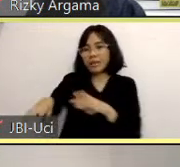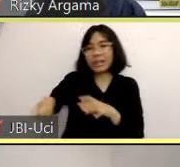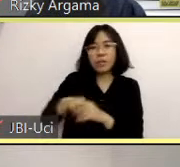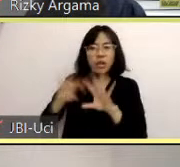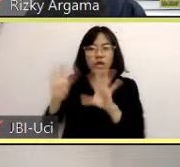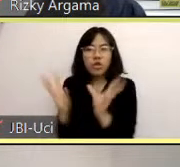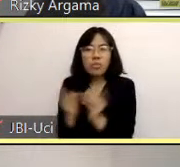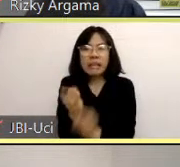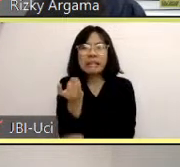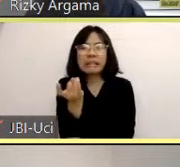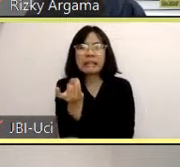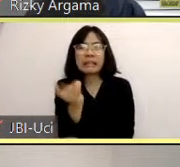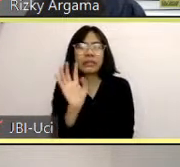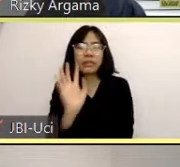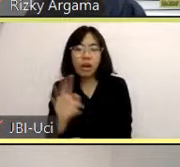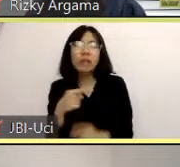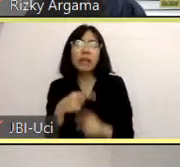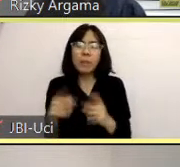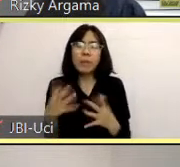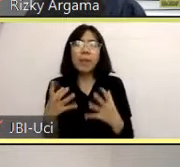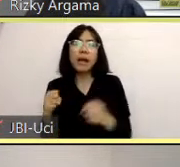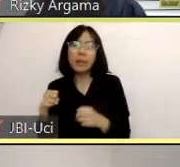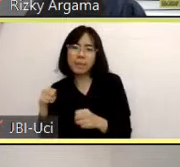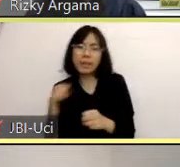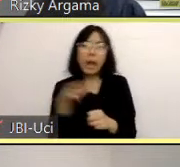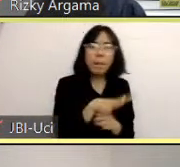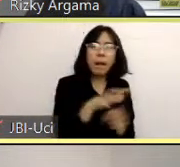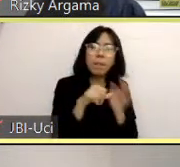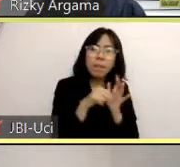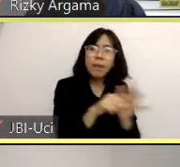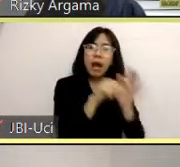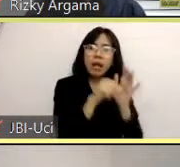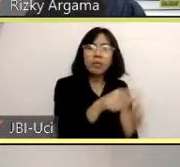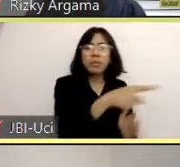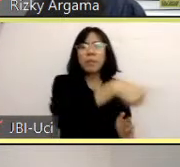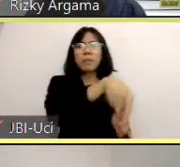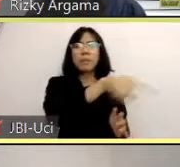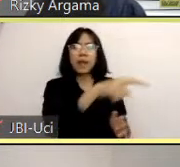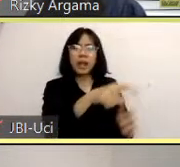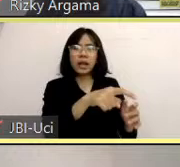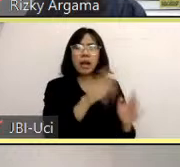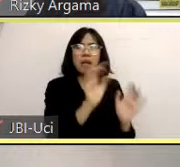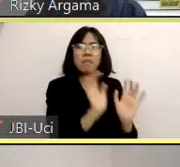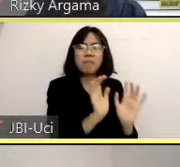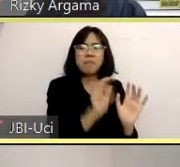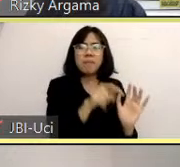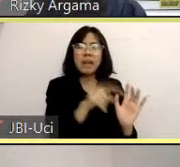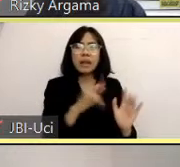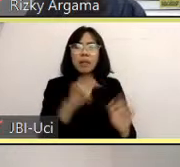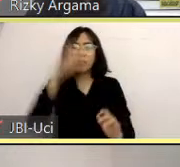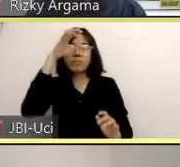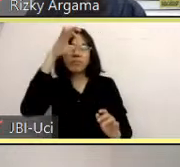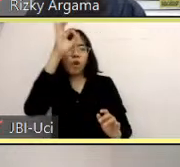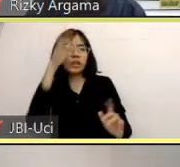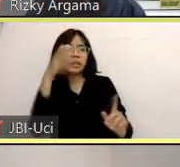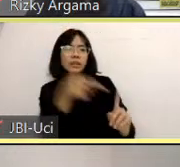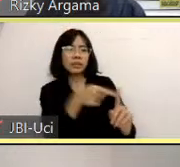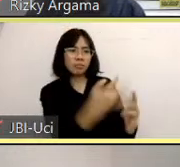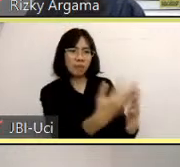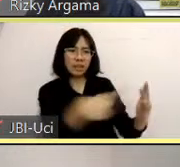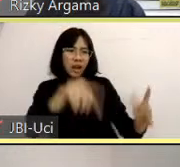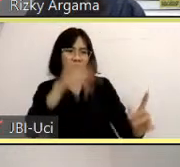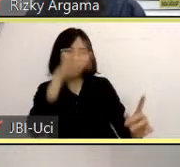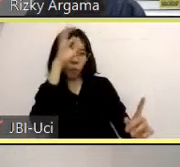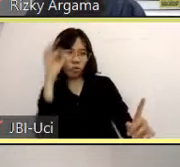ke teman-teman lain, demonstran lain yang memang berpotensi besar mendapatkan represivitas aparat gitu. Melihat situasi politik dan